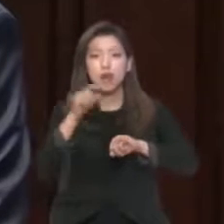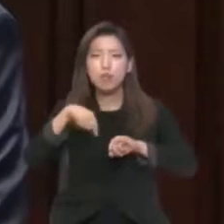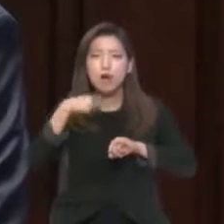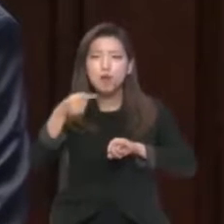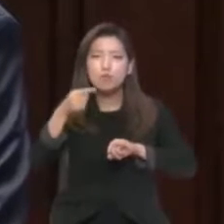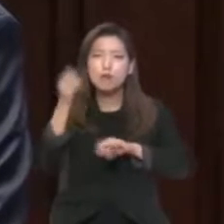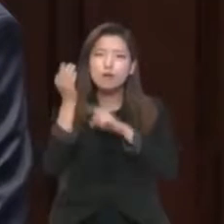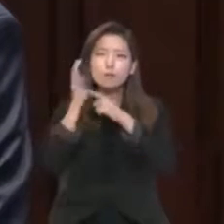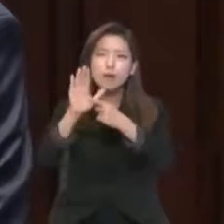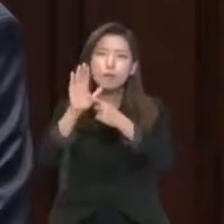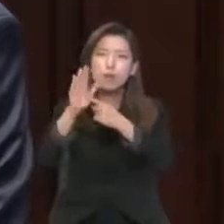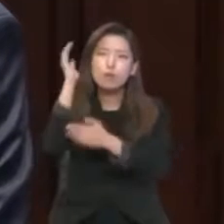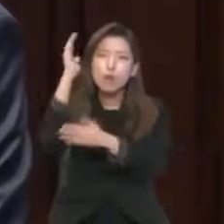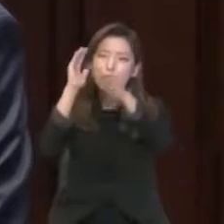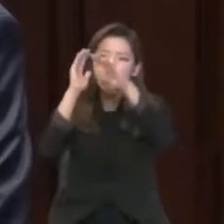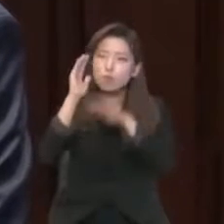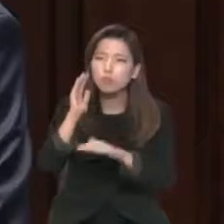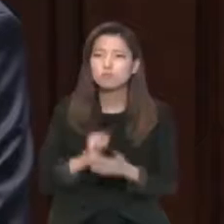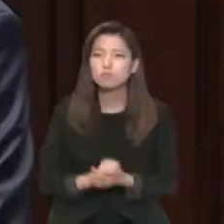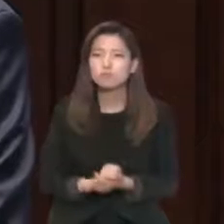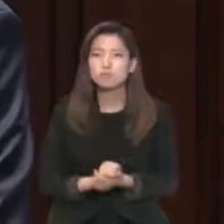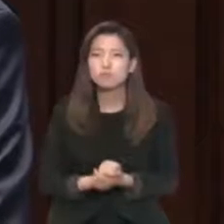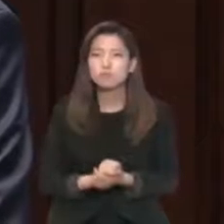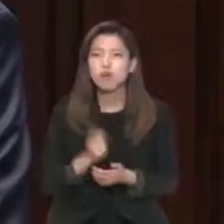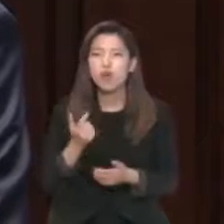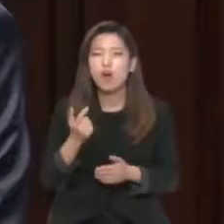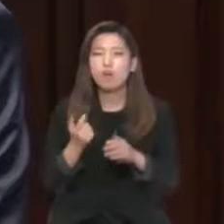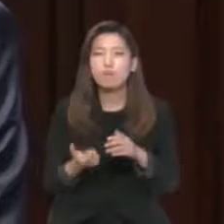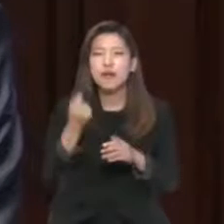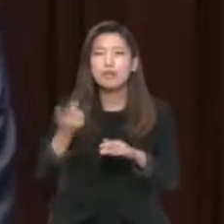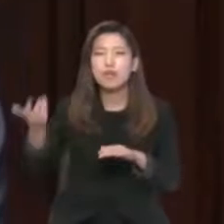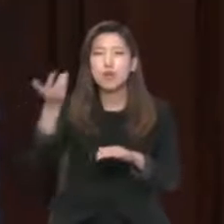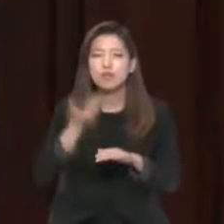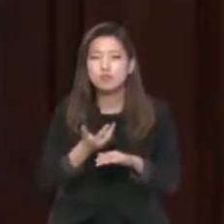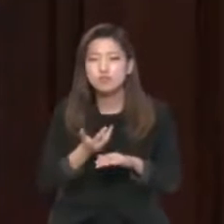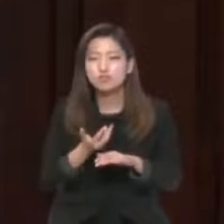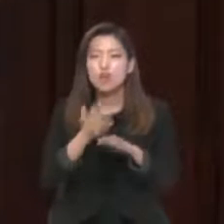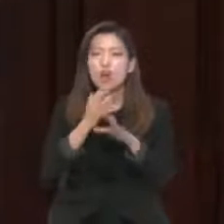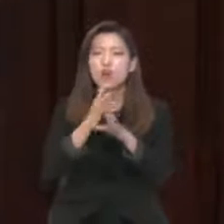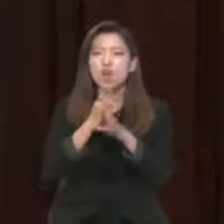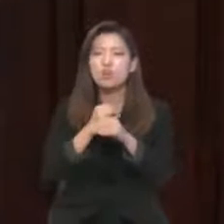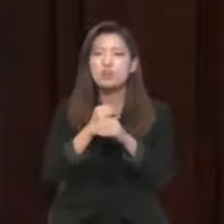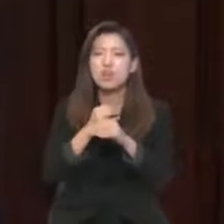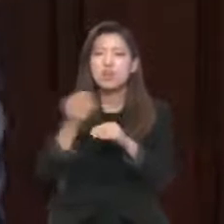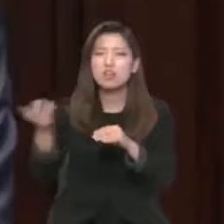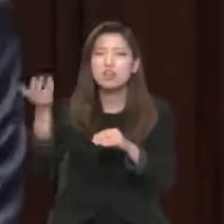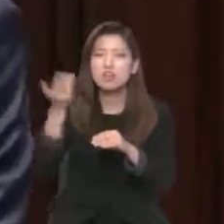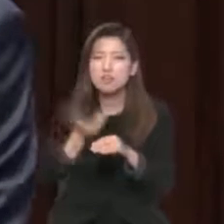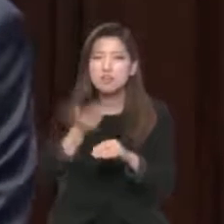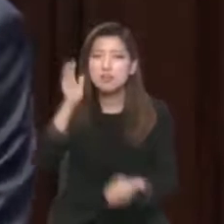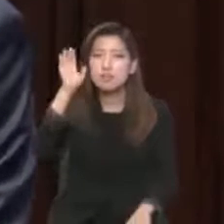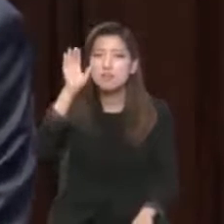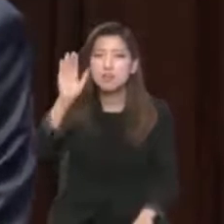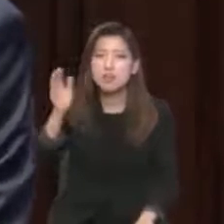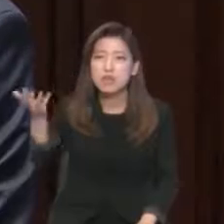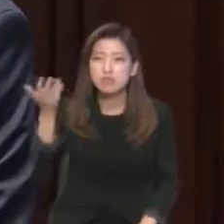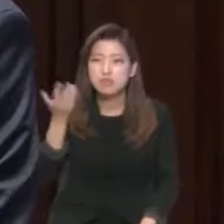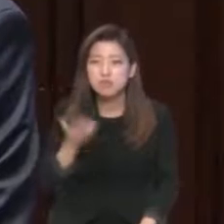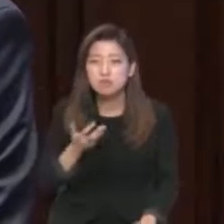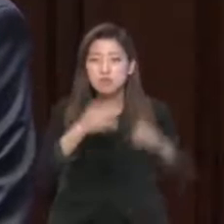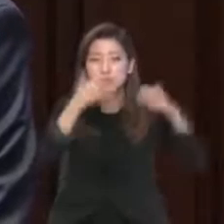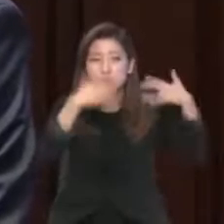느낌을 저는 봤습니다. 조기 환수, 그리고 언젠가는 추진, 그리고 오늘 장관님께서 조건이 충족할 때라는